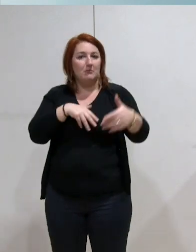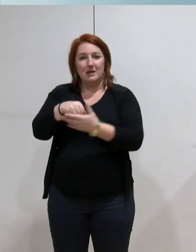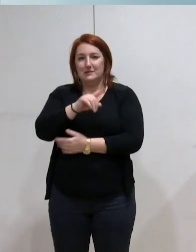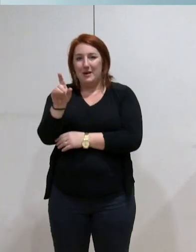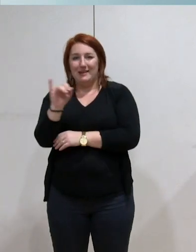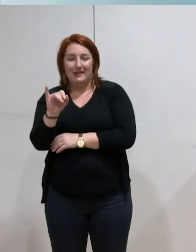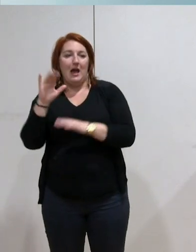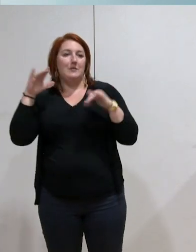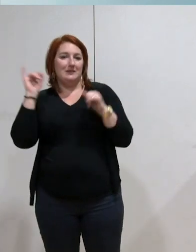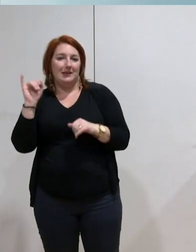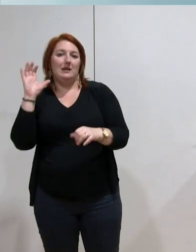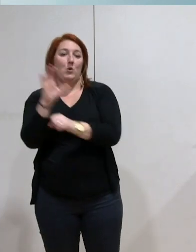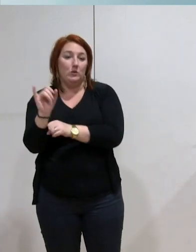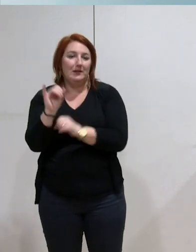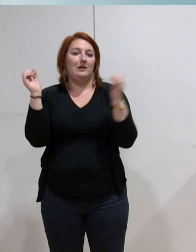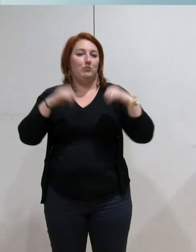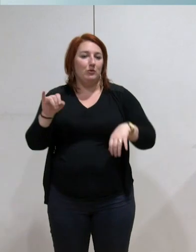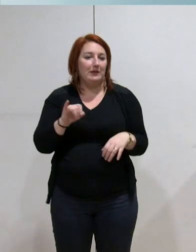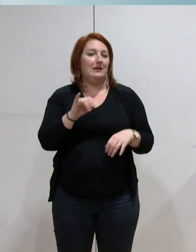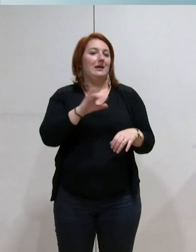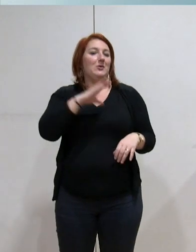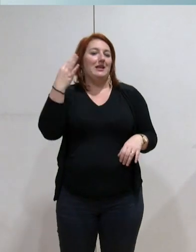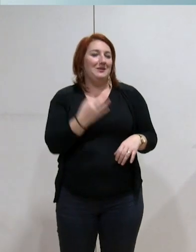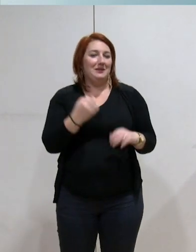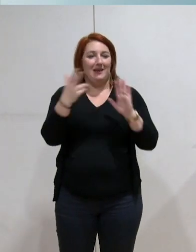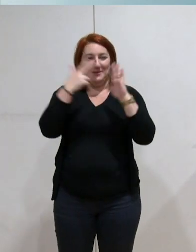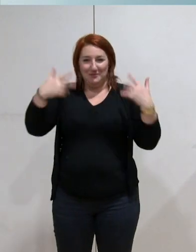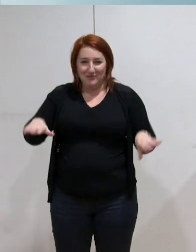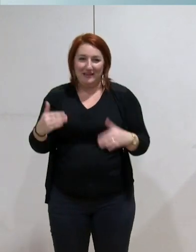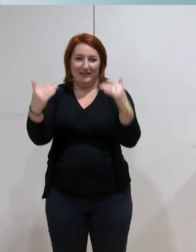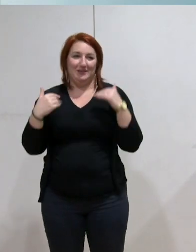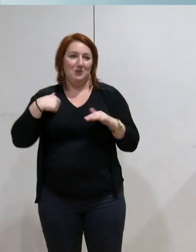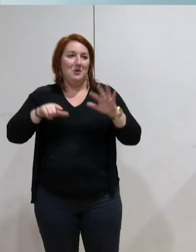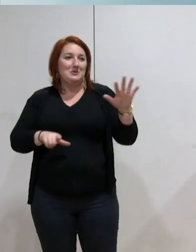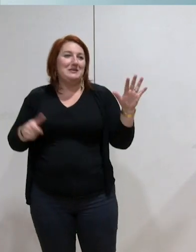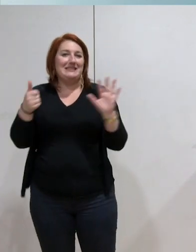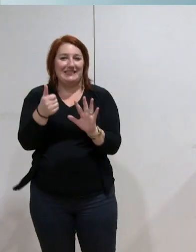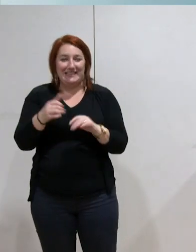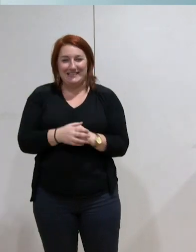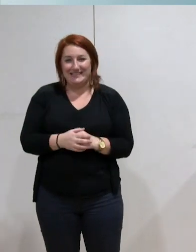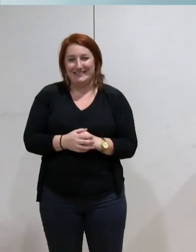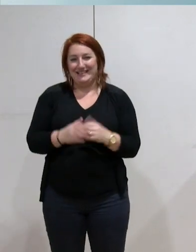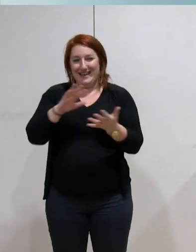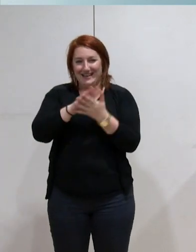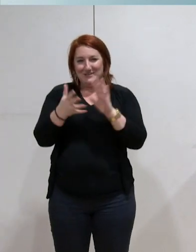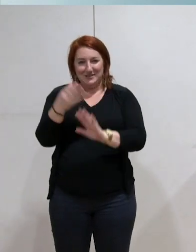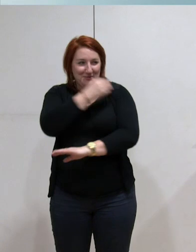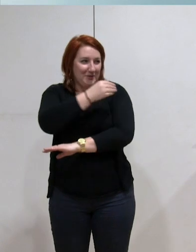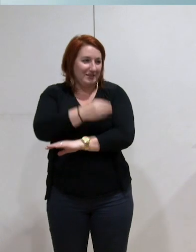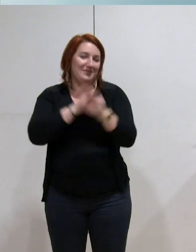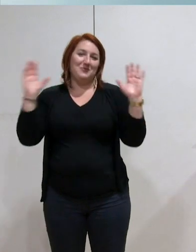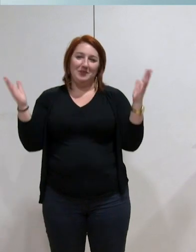s'abstient qui vote contre qui vote pour unanimité délibération adoptée la 76 avec les associations sportives de